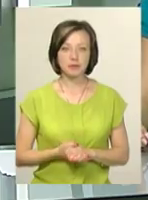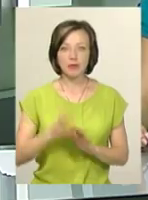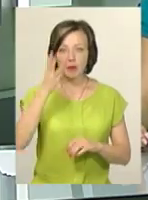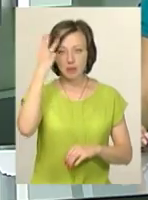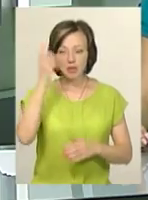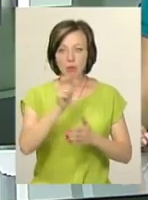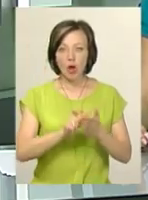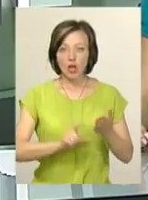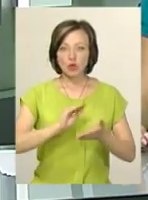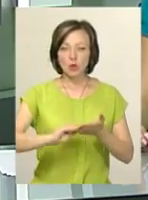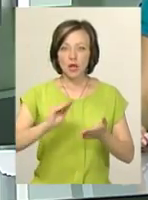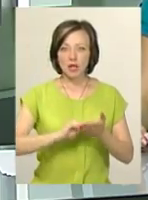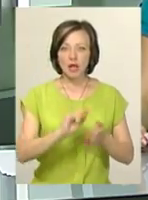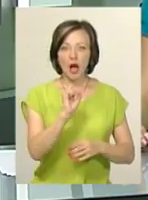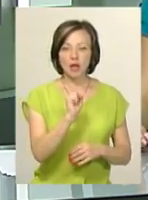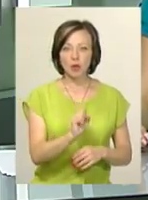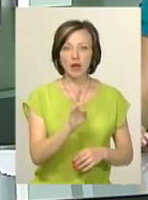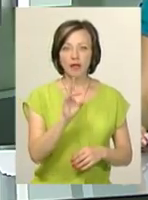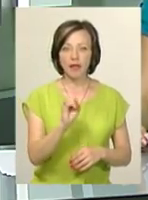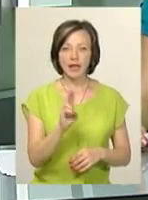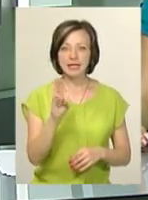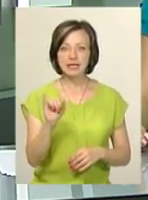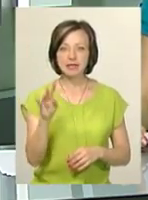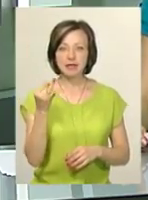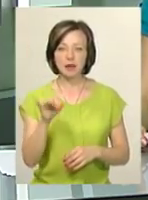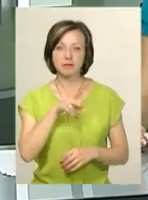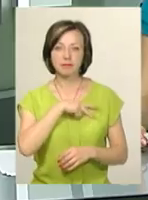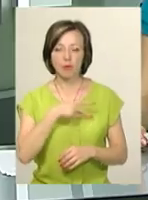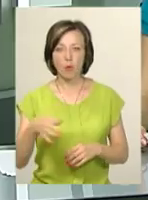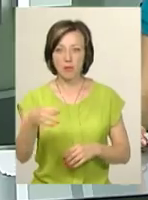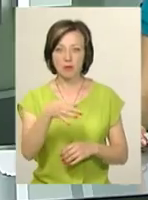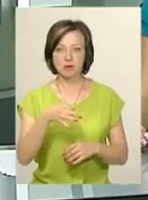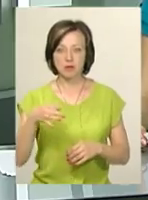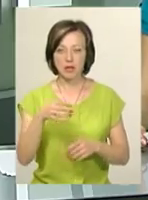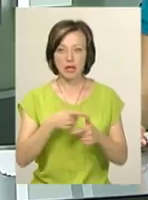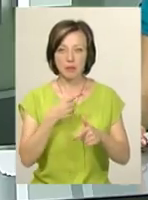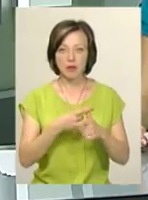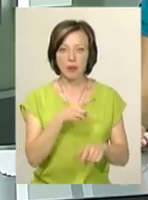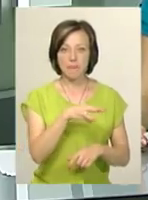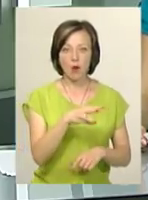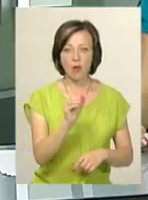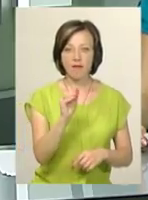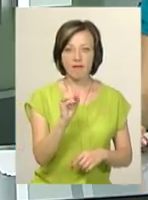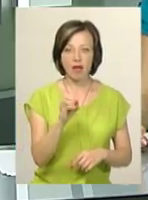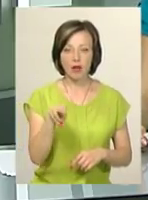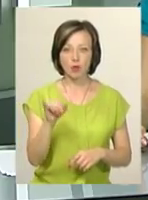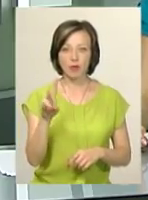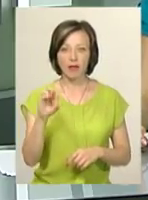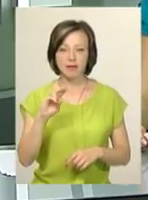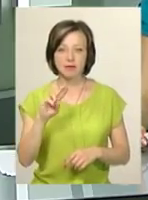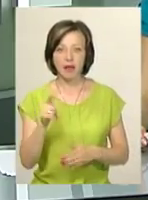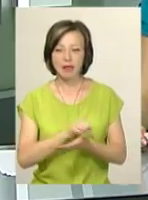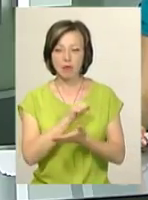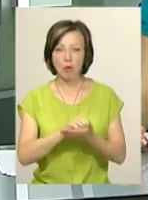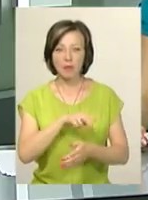Хмельницький поет і журналіст Анатолій Ненцінський став лауреатом обласної літературної премії імені Миколи Федунця. Диплом та винагороду